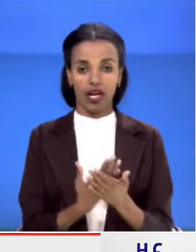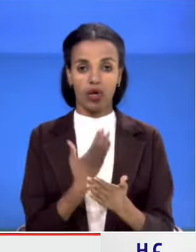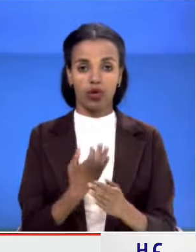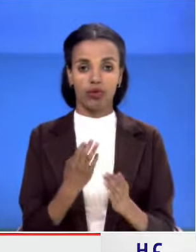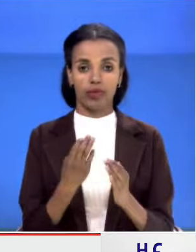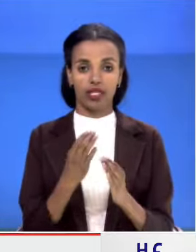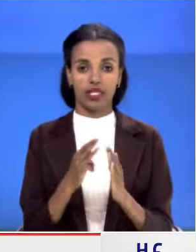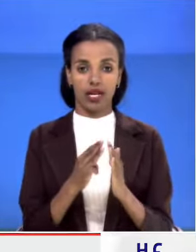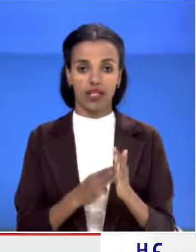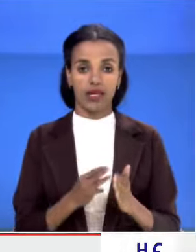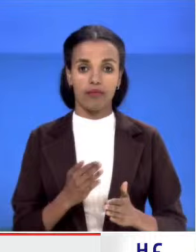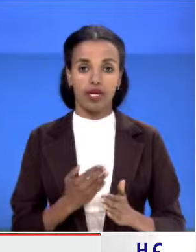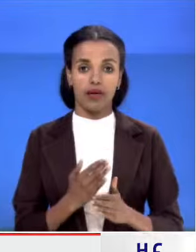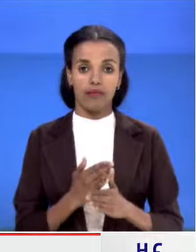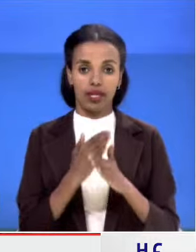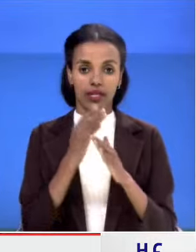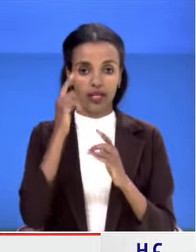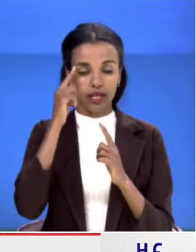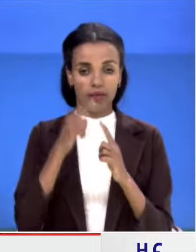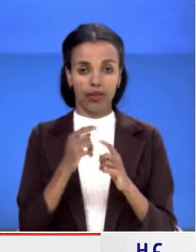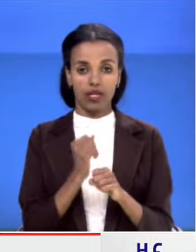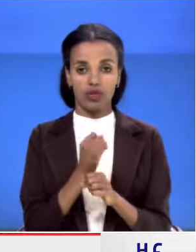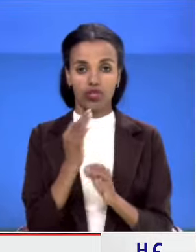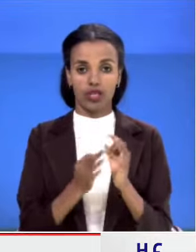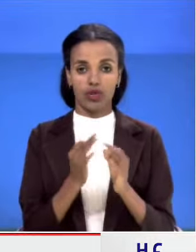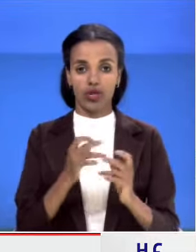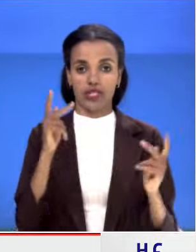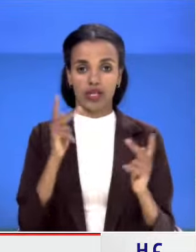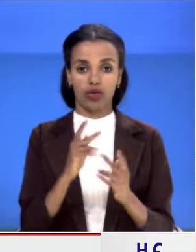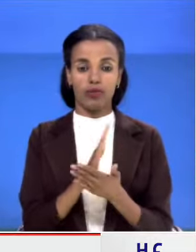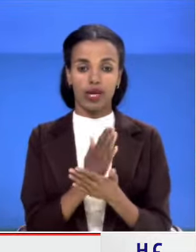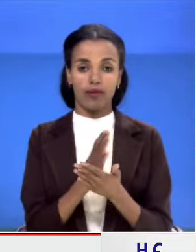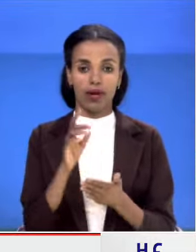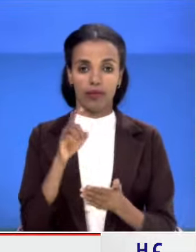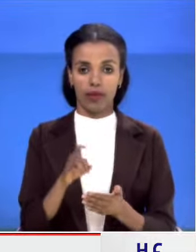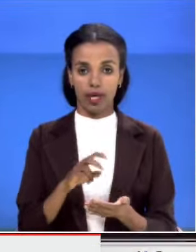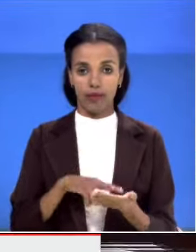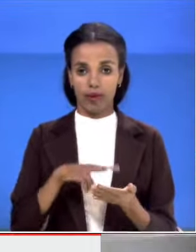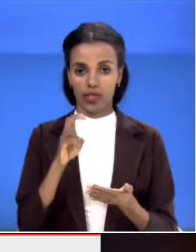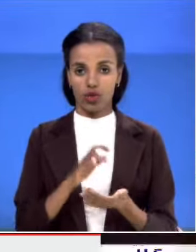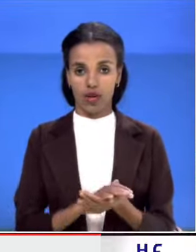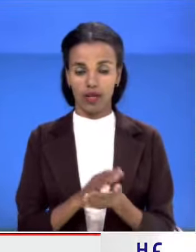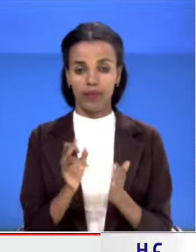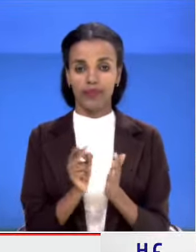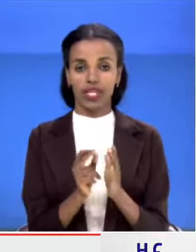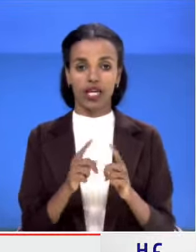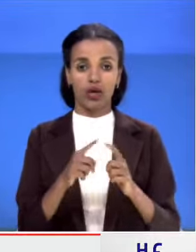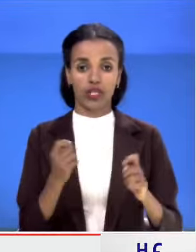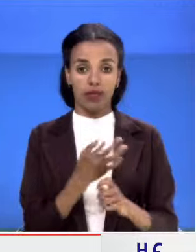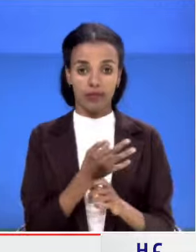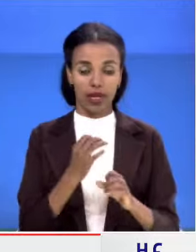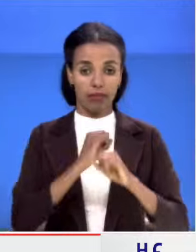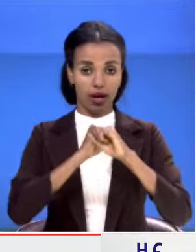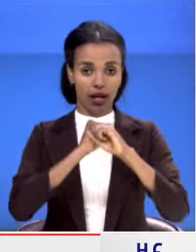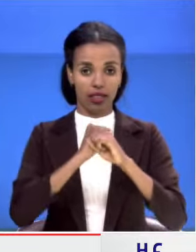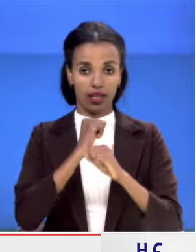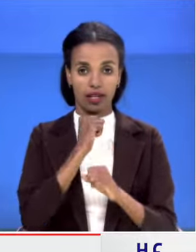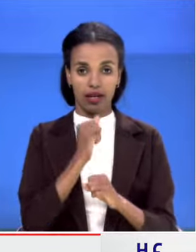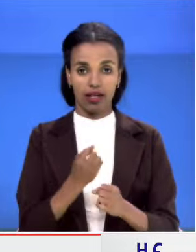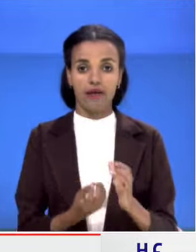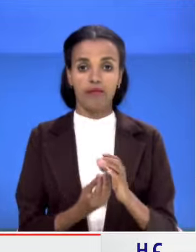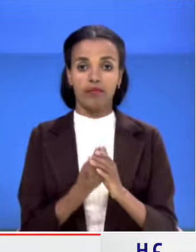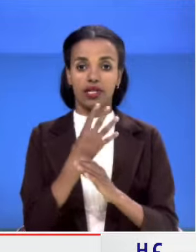ስርዓት ለመገንባት ግብ መያዙን ጠቅሰው ለስኬቱ መረባረብ እንደሚገባም አንስተዋል። ህገወጥነትን በደንብ ካልተከላከልን፣